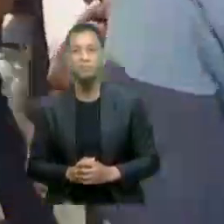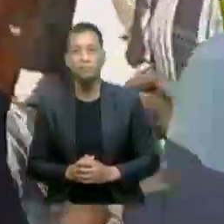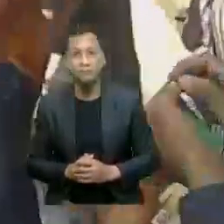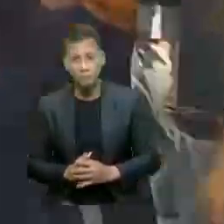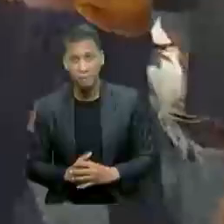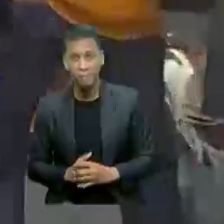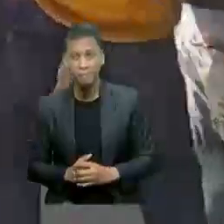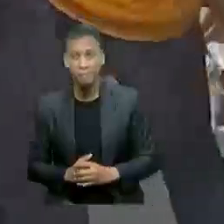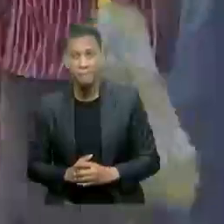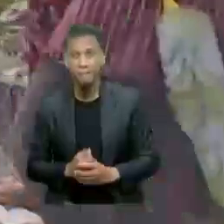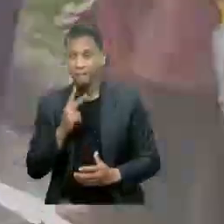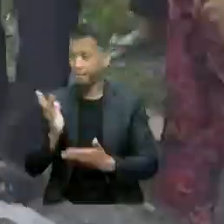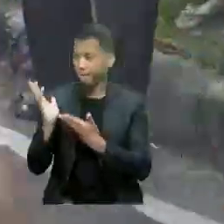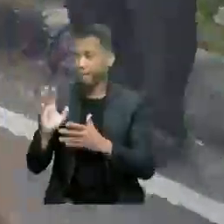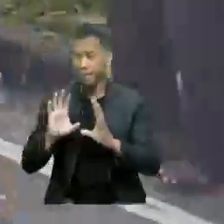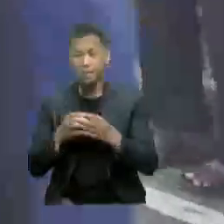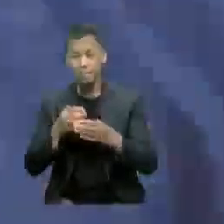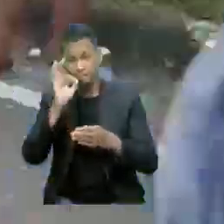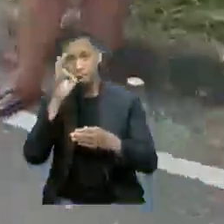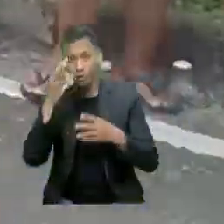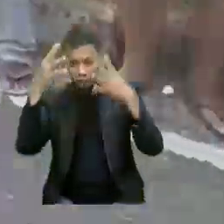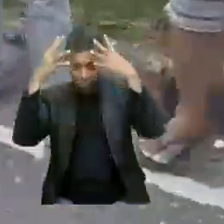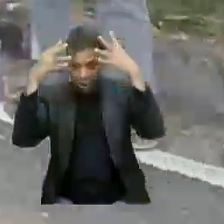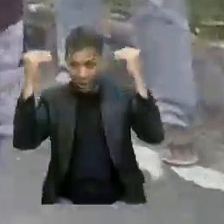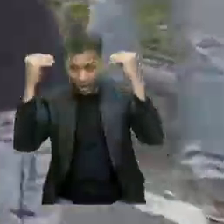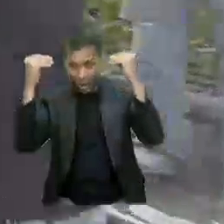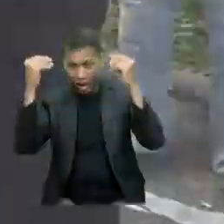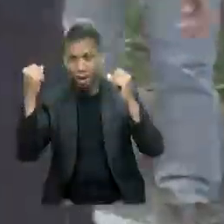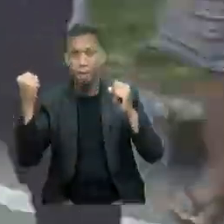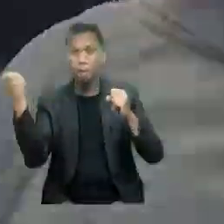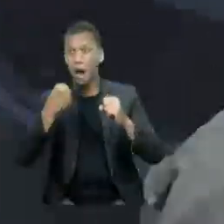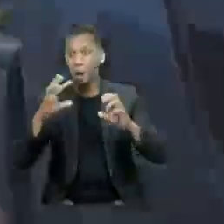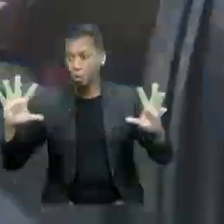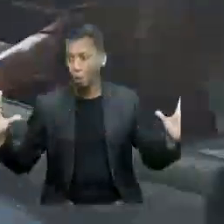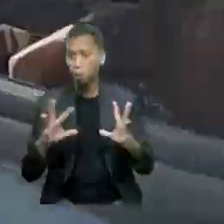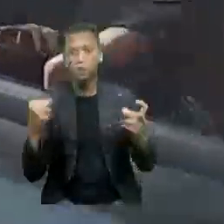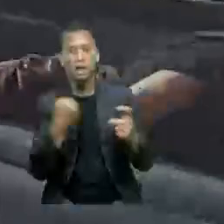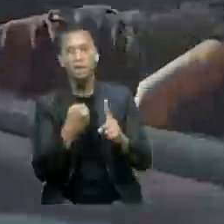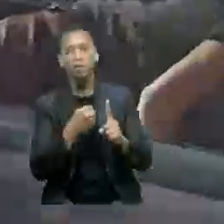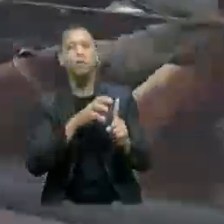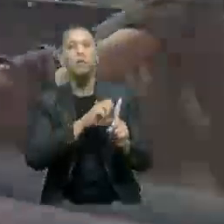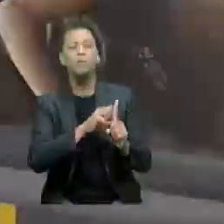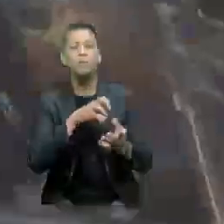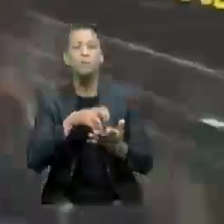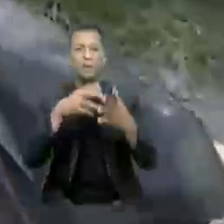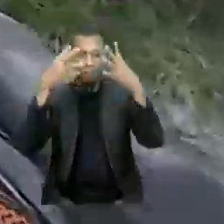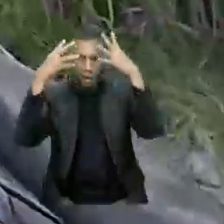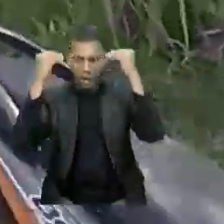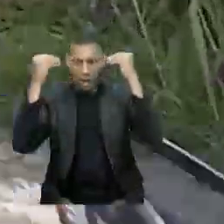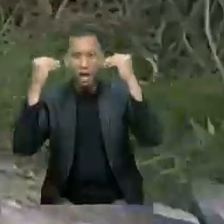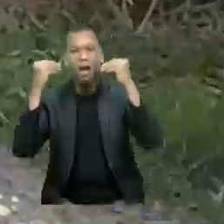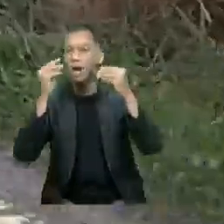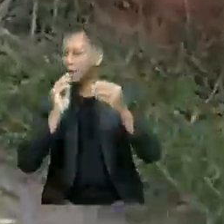Tim Satreskrim Polresta Padang menangkap sejumlah pelaku tawuran di kawasan Simpang Ketaping, Kuranji, Kota Padang.